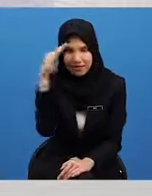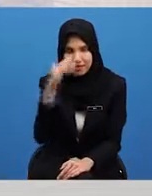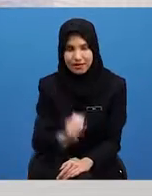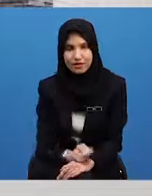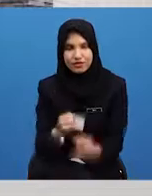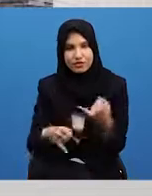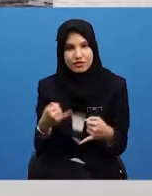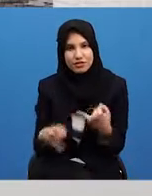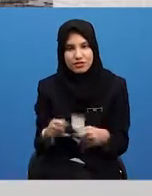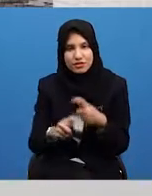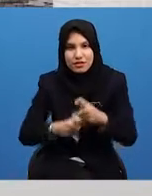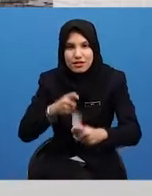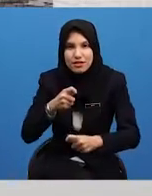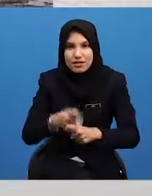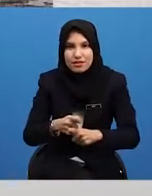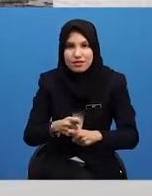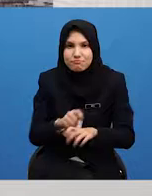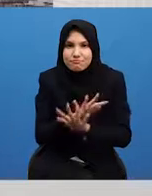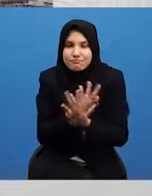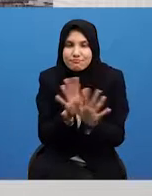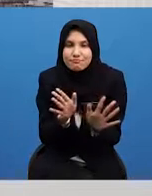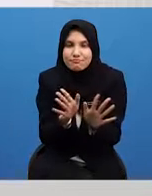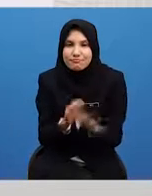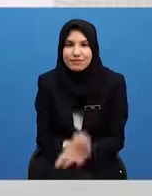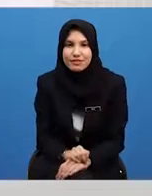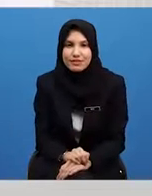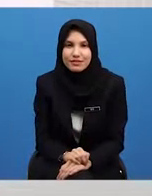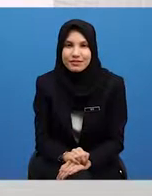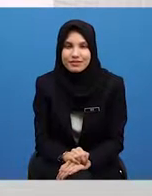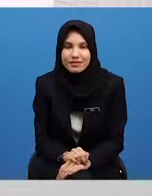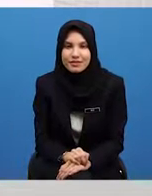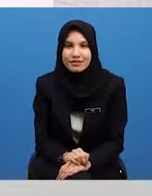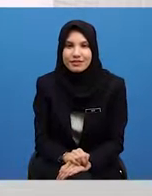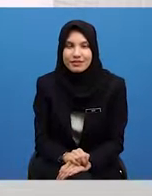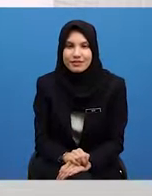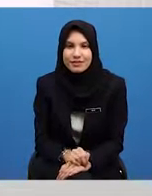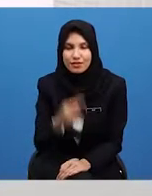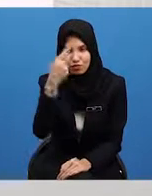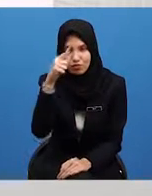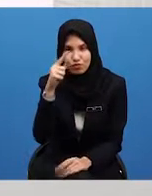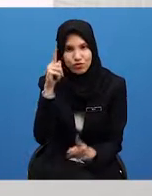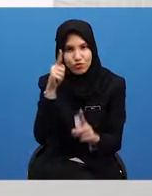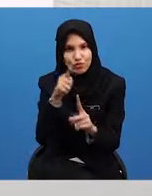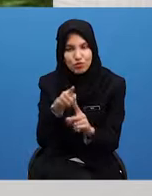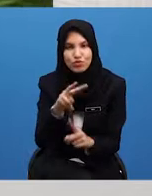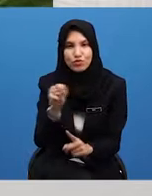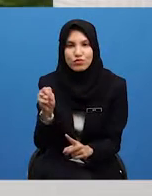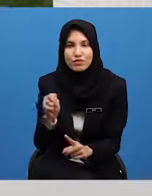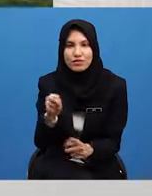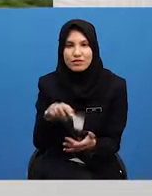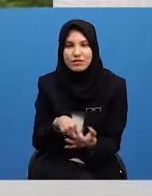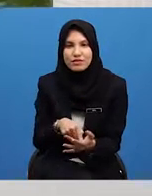Bayangkan jika takal tidak dicipta untuk tujuan ini.